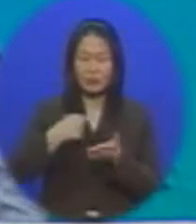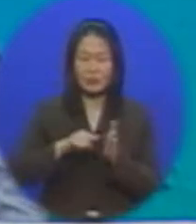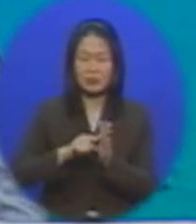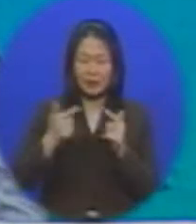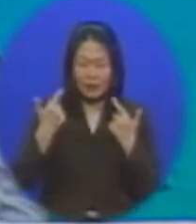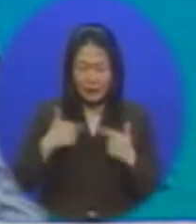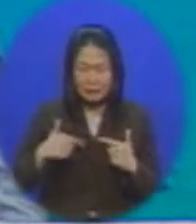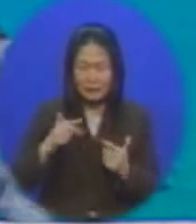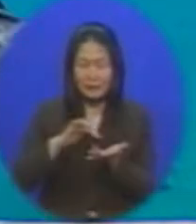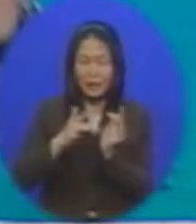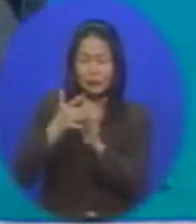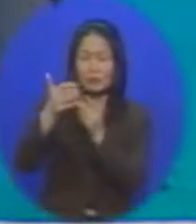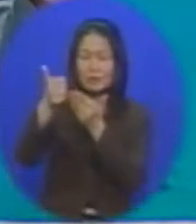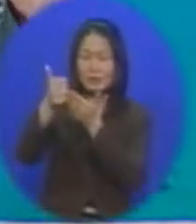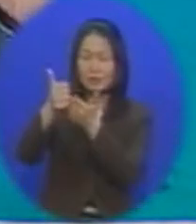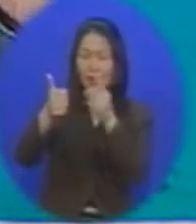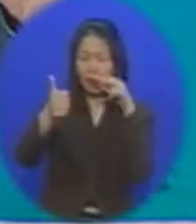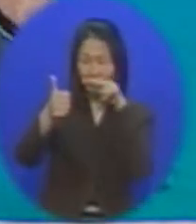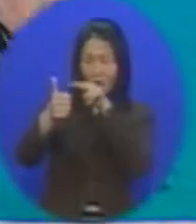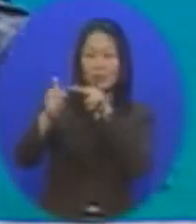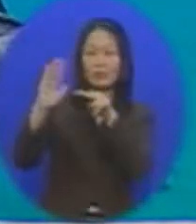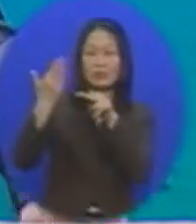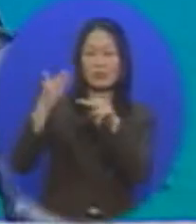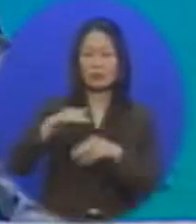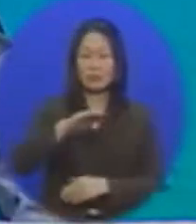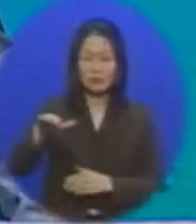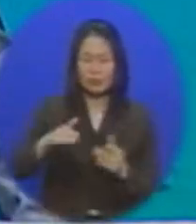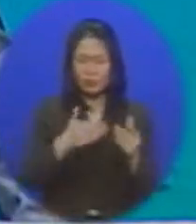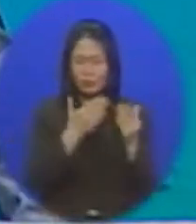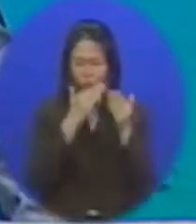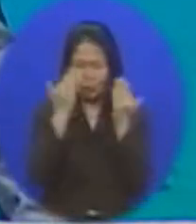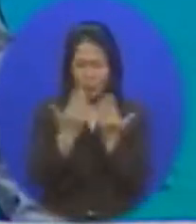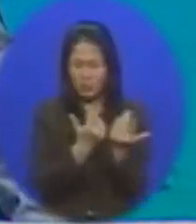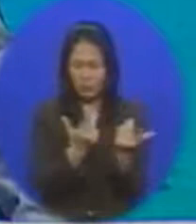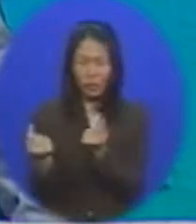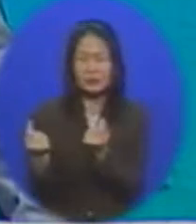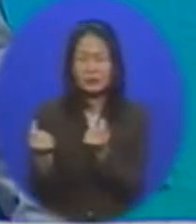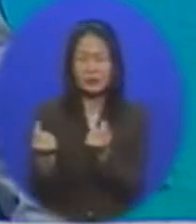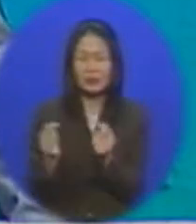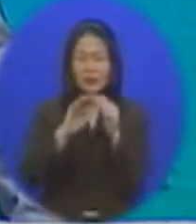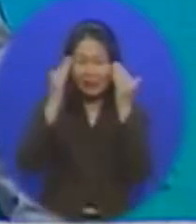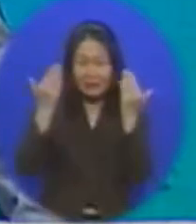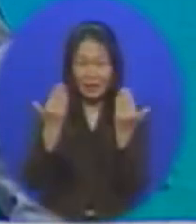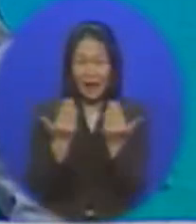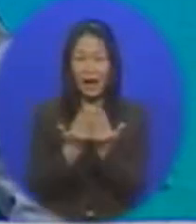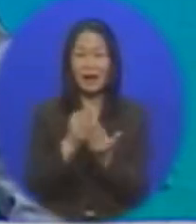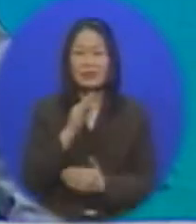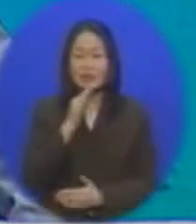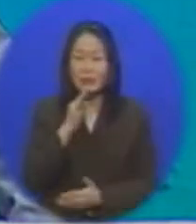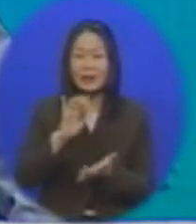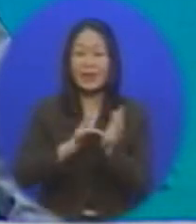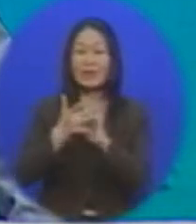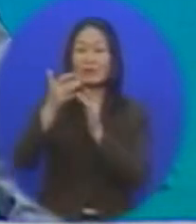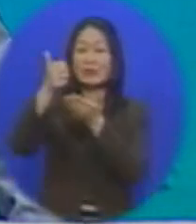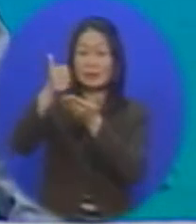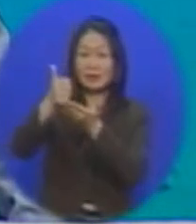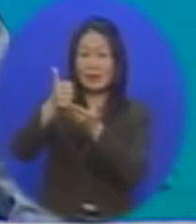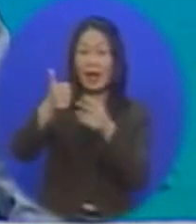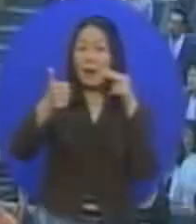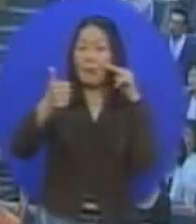되요 우리 모두가 다 아주 간단해요 우리다 정말 예수님을